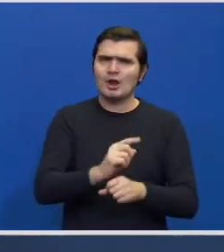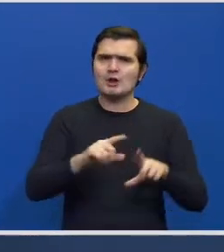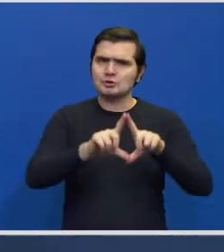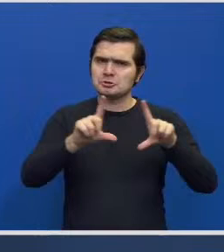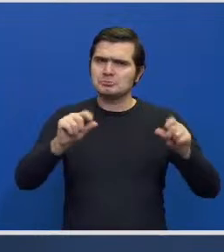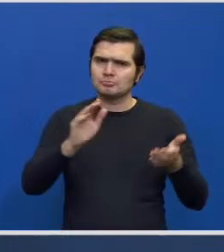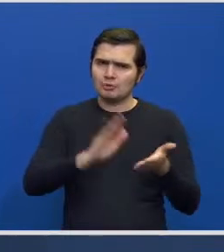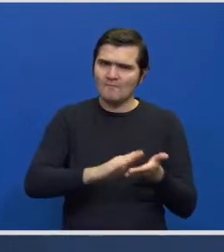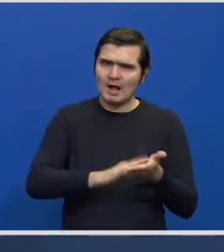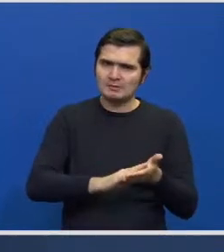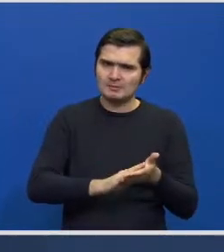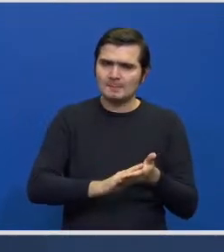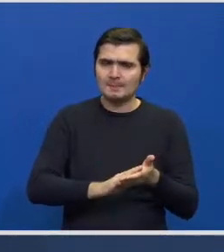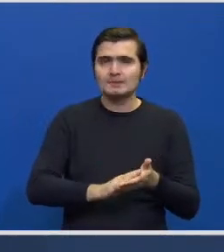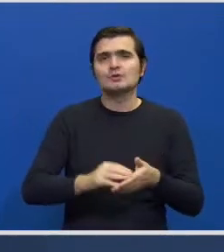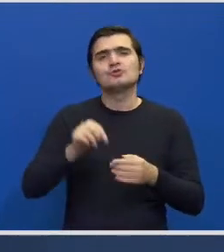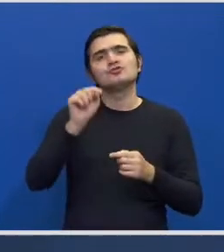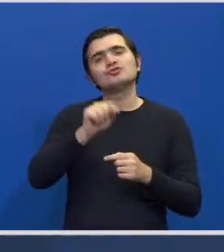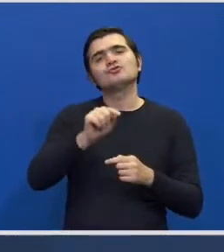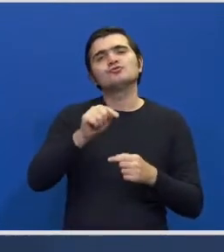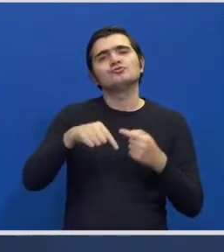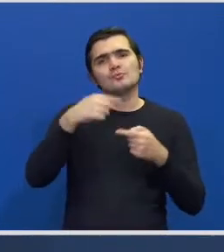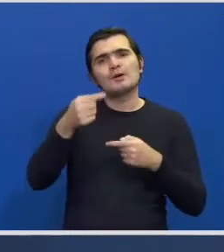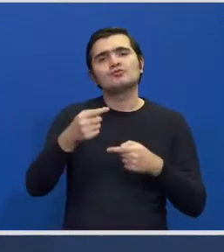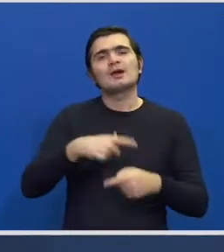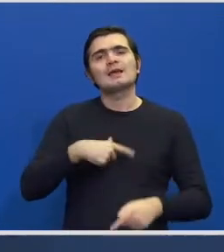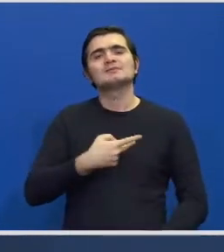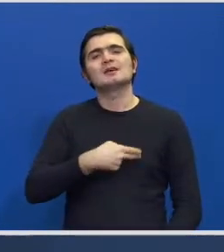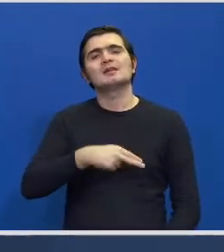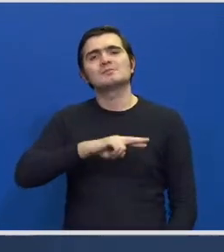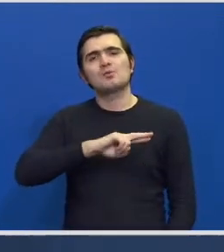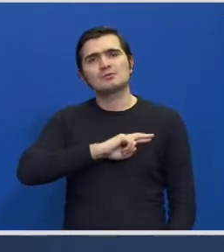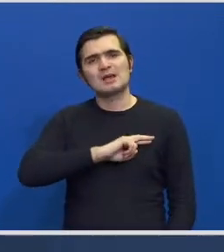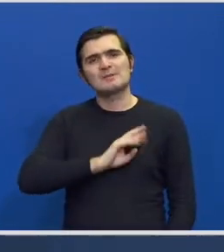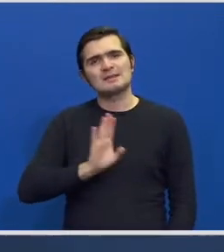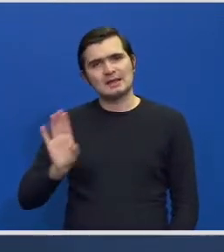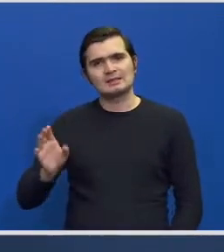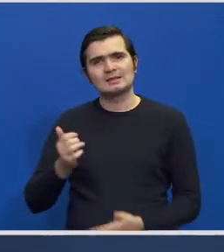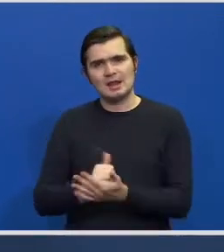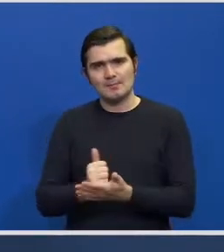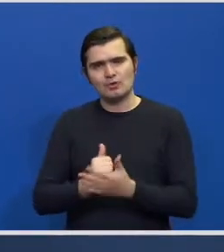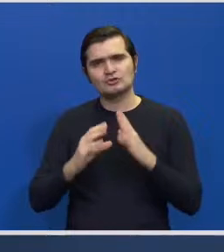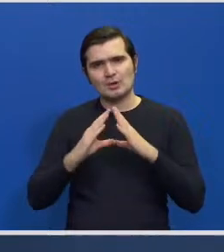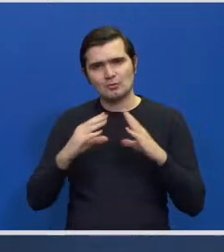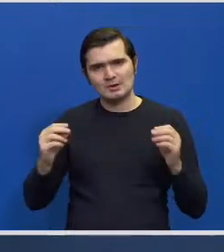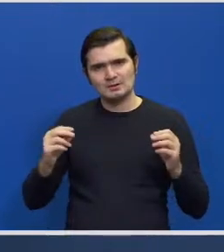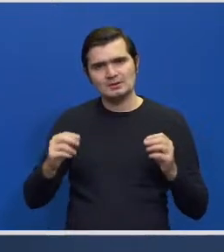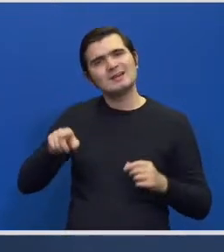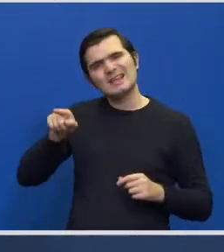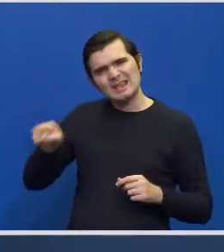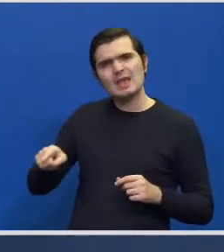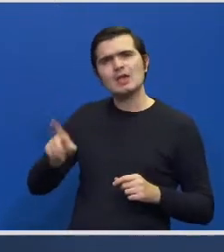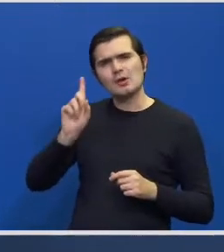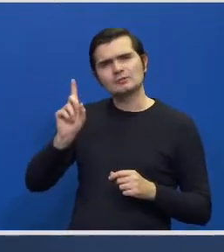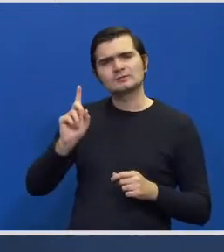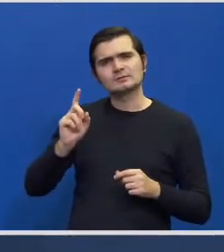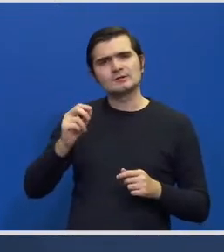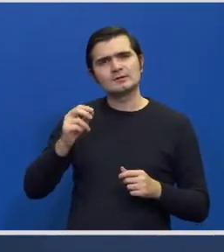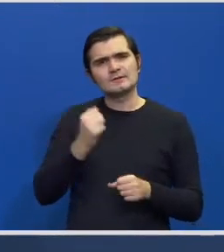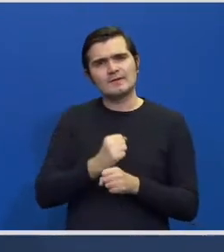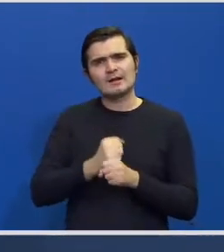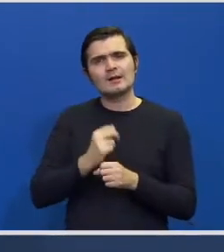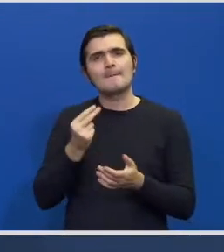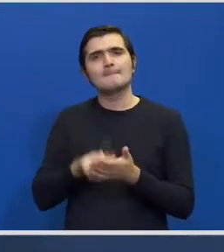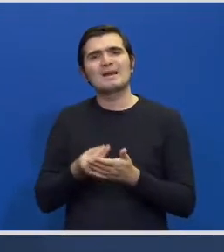aceeași dovadă și de acolo revine responsabilitatea Poștei Române pentru ca